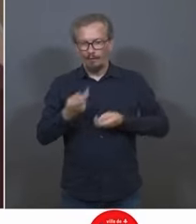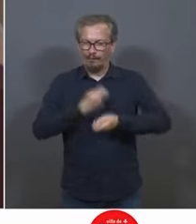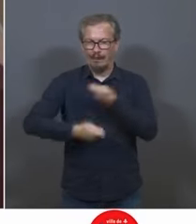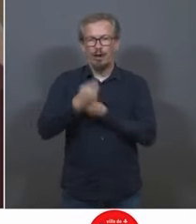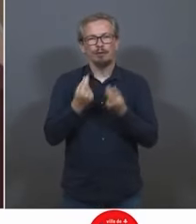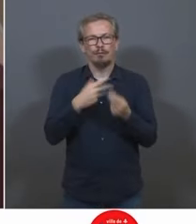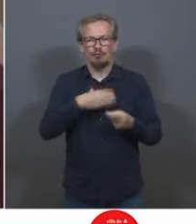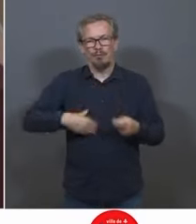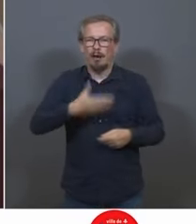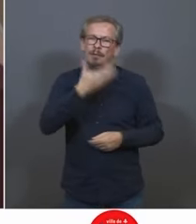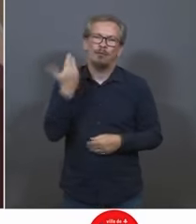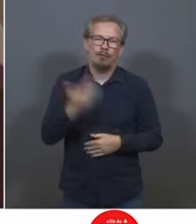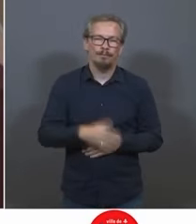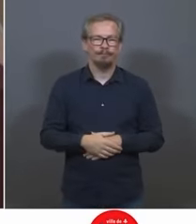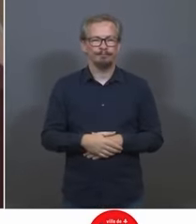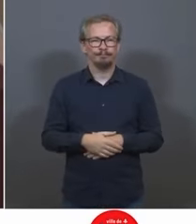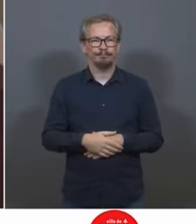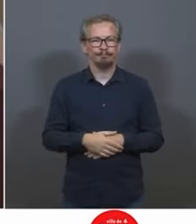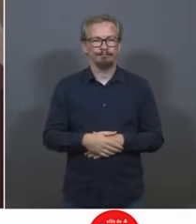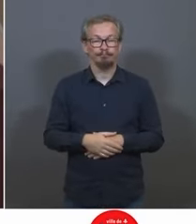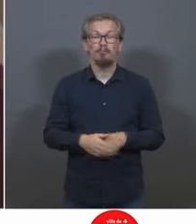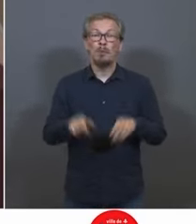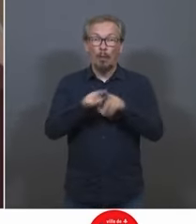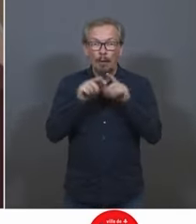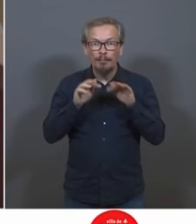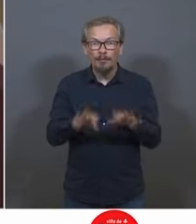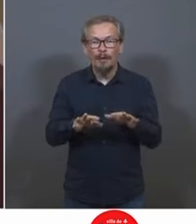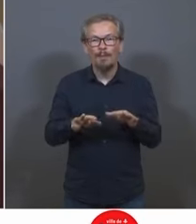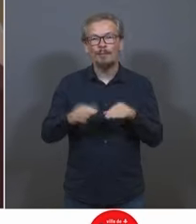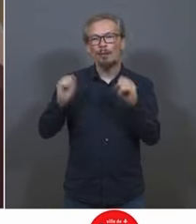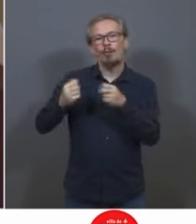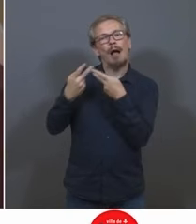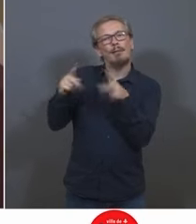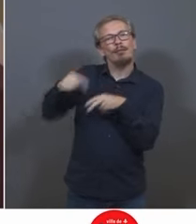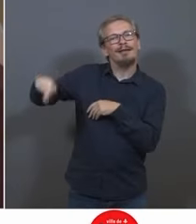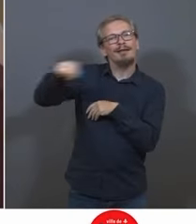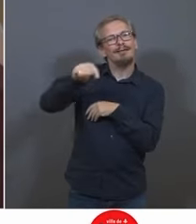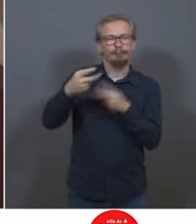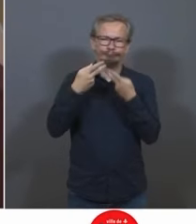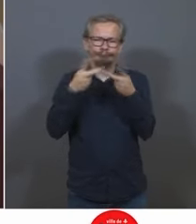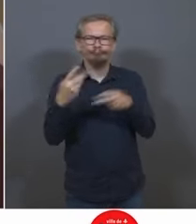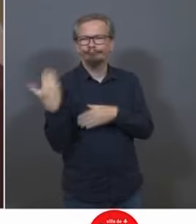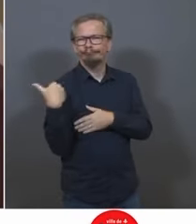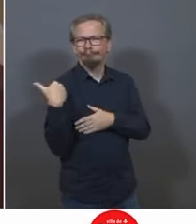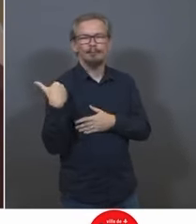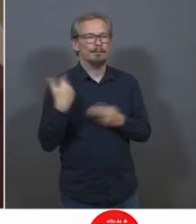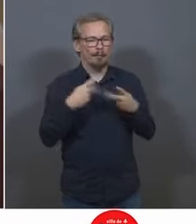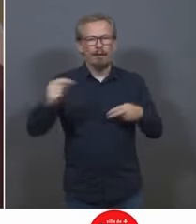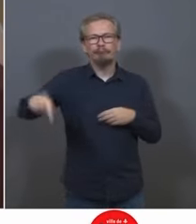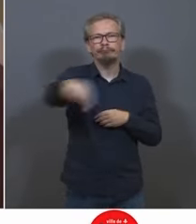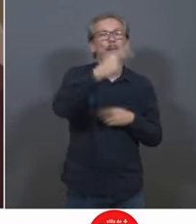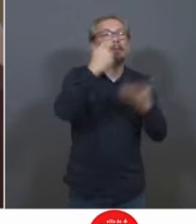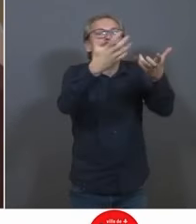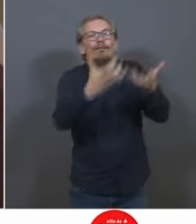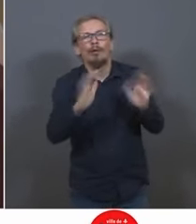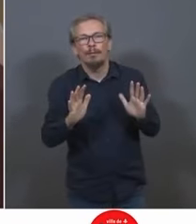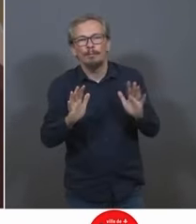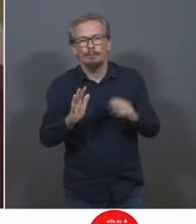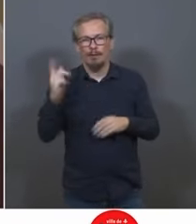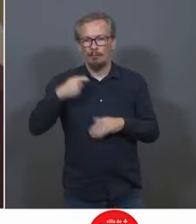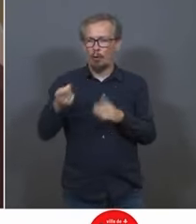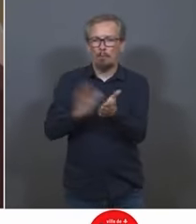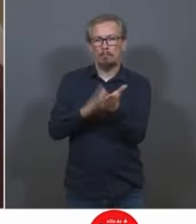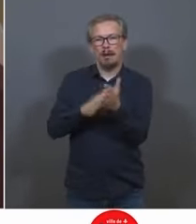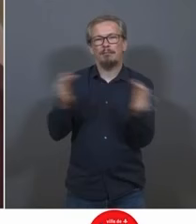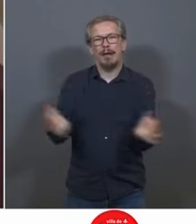finances municipales. Dans le même temps, les pouvoirs publics ont annoncé permettre aux collectivités qui le souhaiteraient de verser une